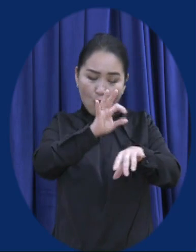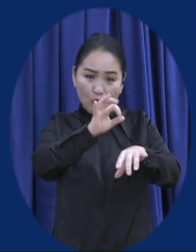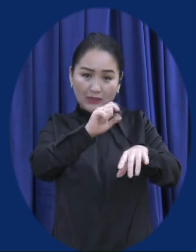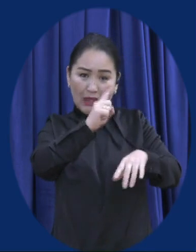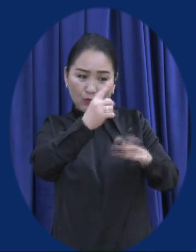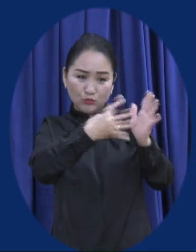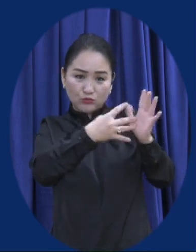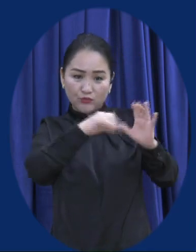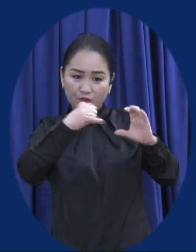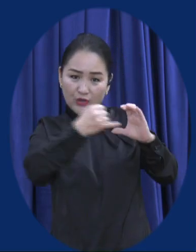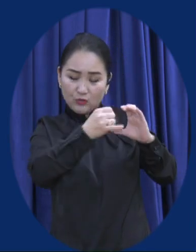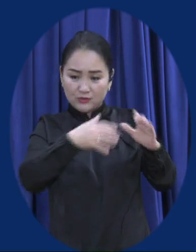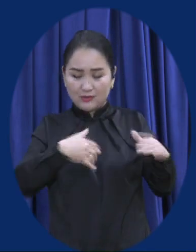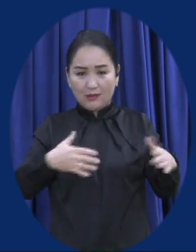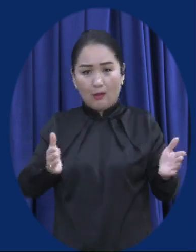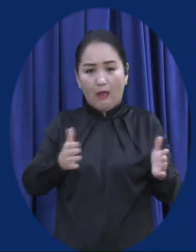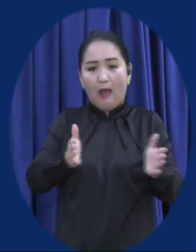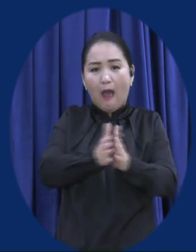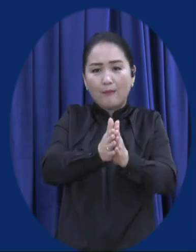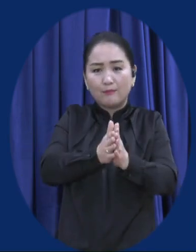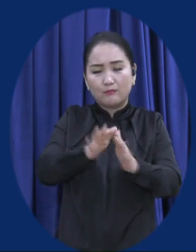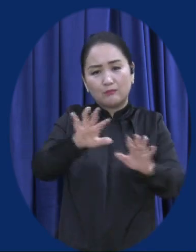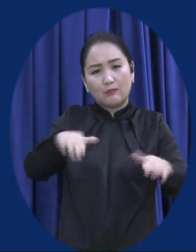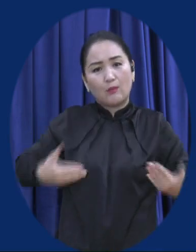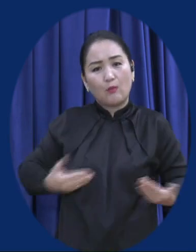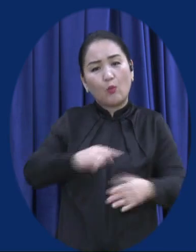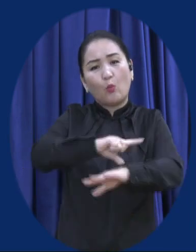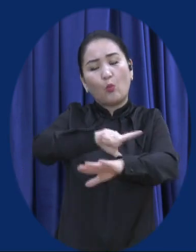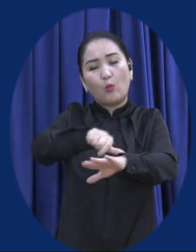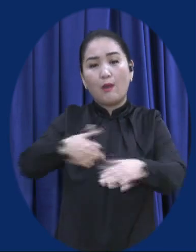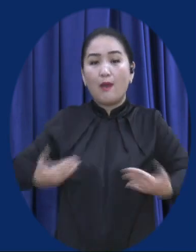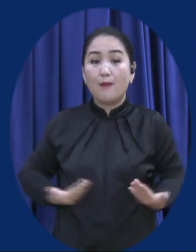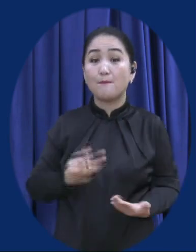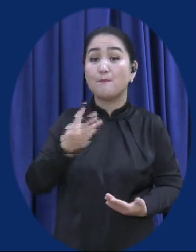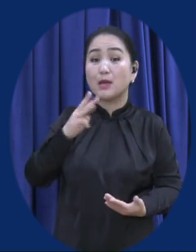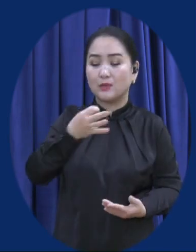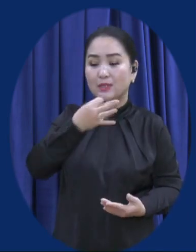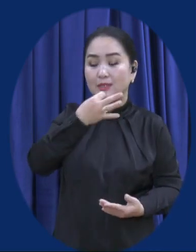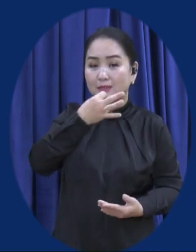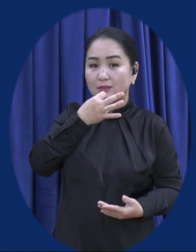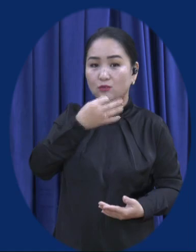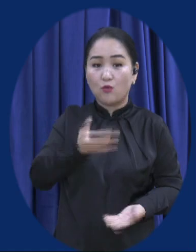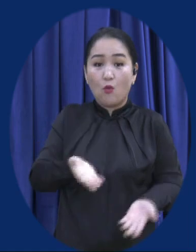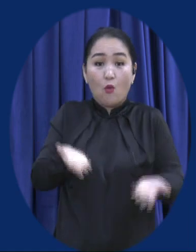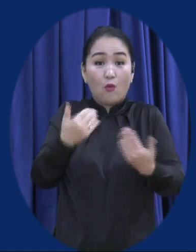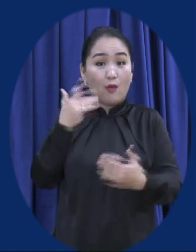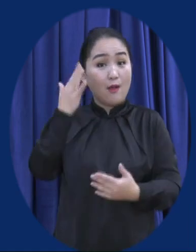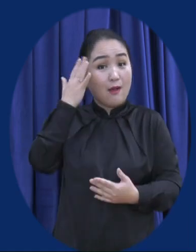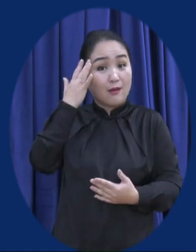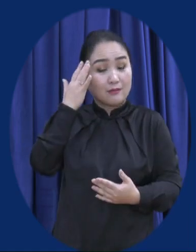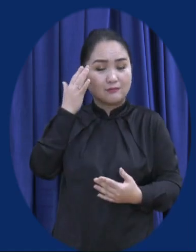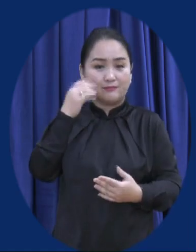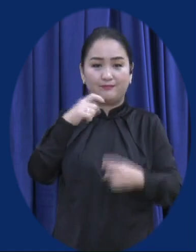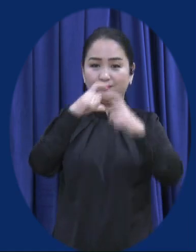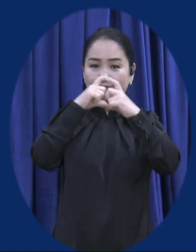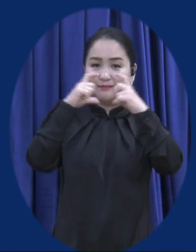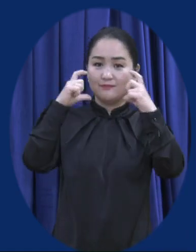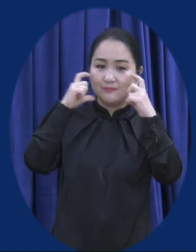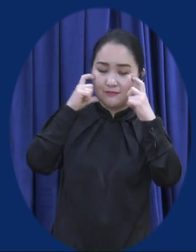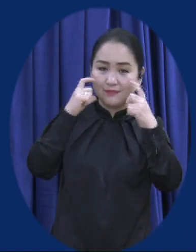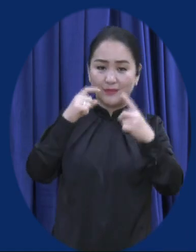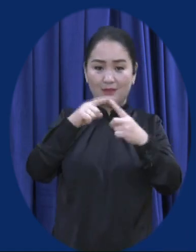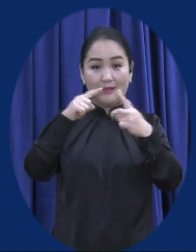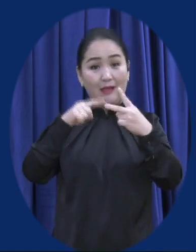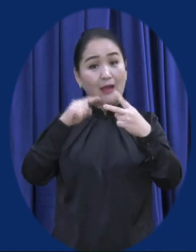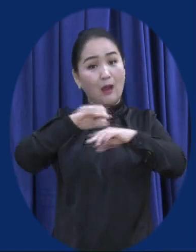хамт одоо байх ийм одоо нөхцлүүд бол гарч ирнэ. Тэгэхээр энэ сэргийлэх энгийн одоо аргууд болох амны хаалтаа зөөх, гараа